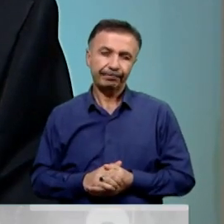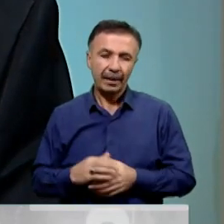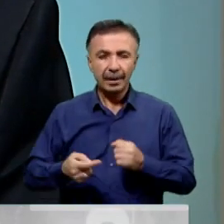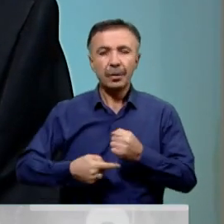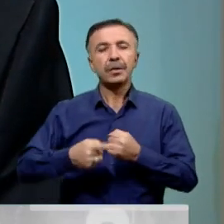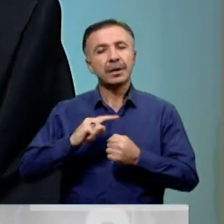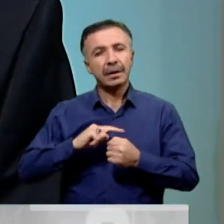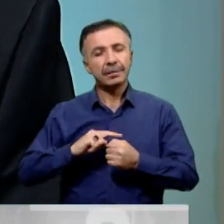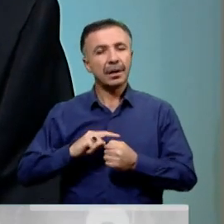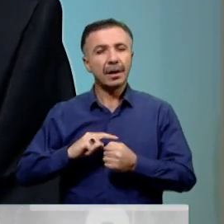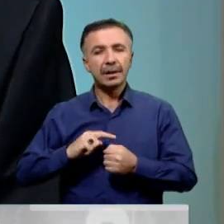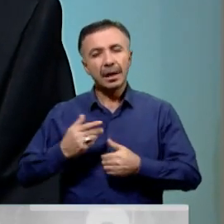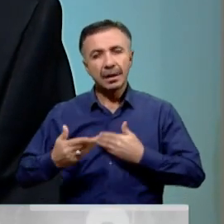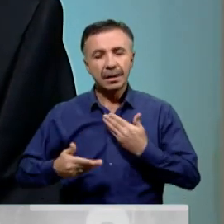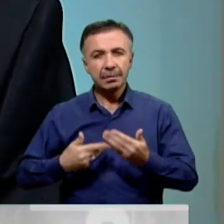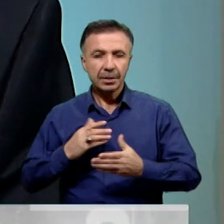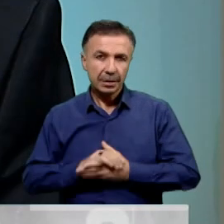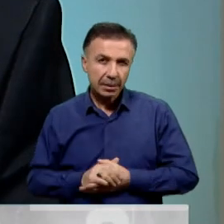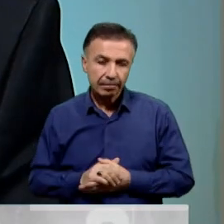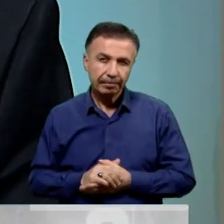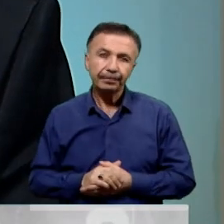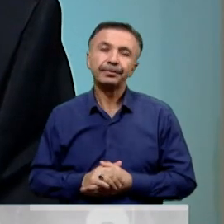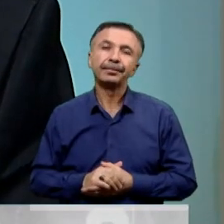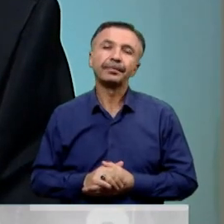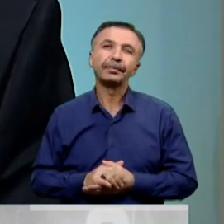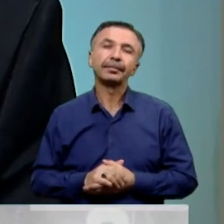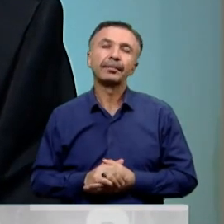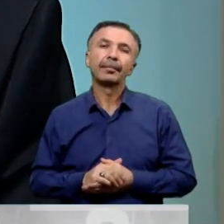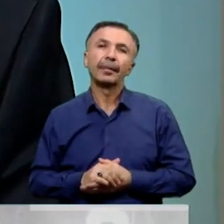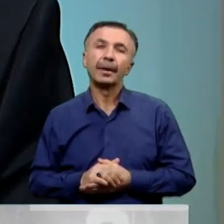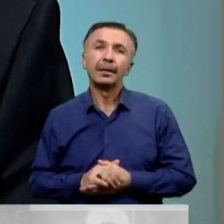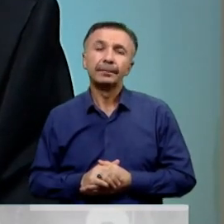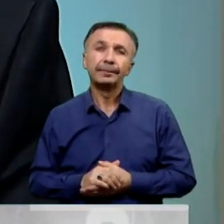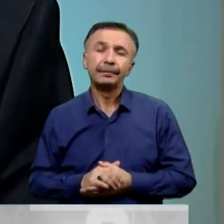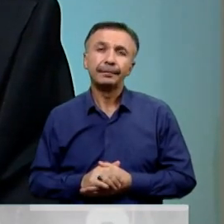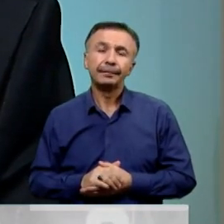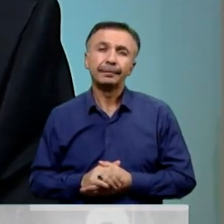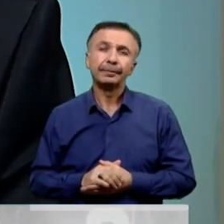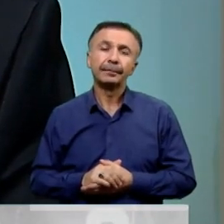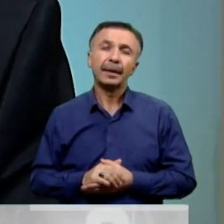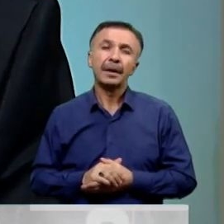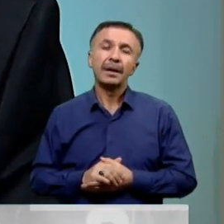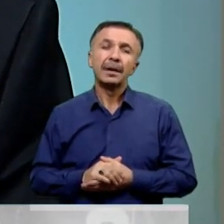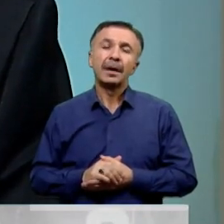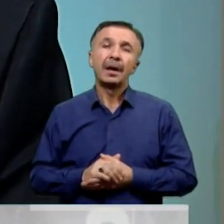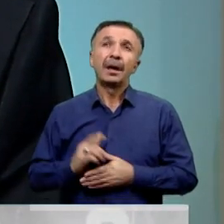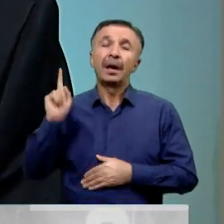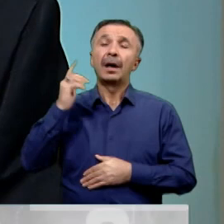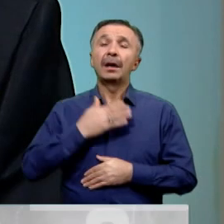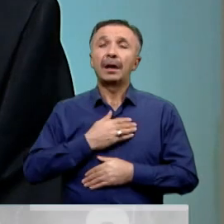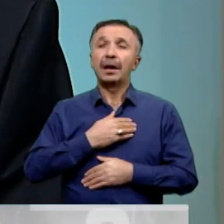temas etmiştik. Men lezmel istiğfar diye başlayan bir hadis var. Yani estağfirullah,